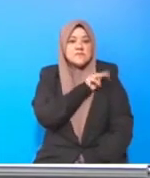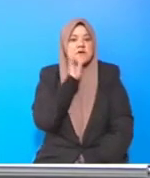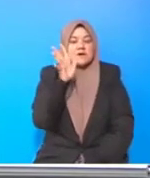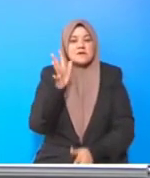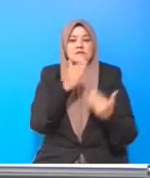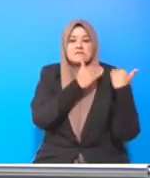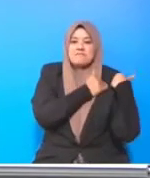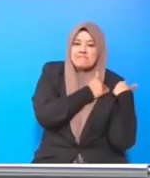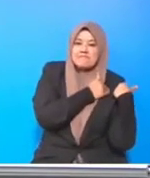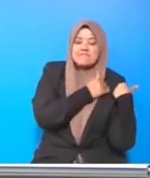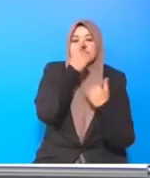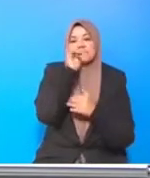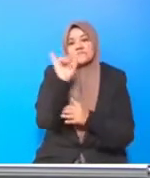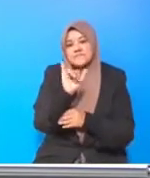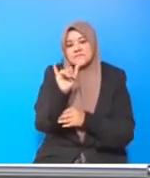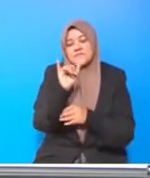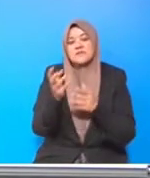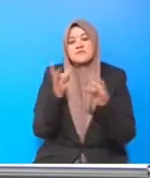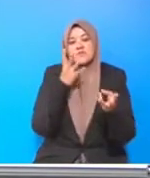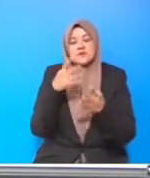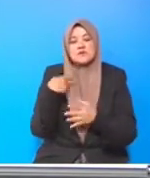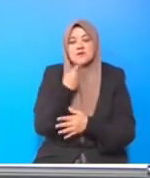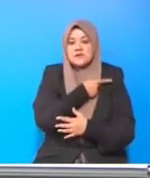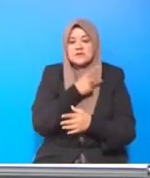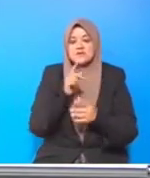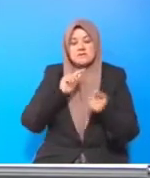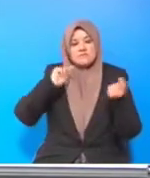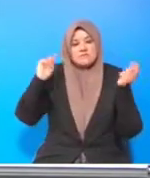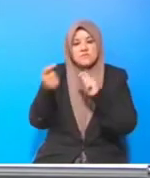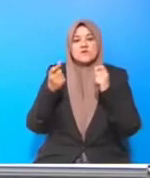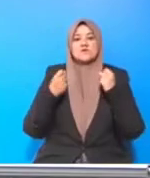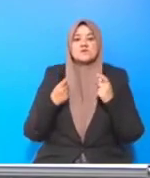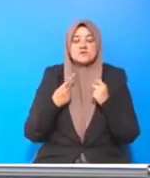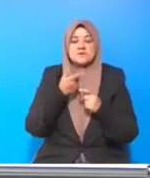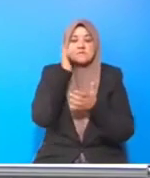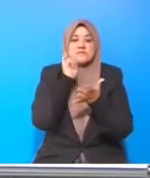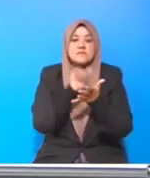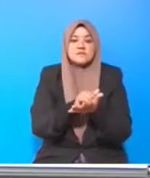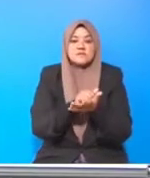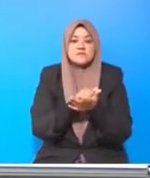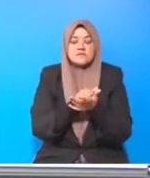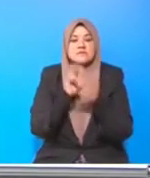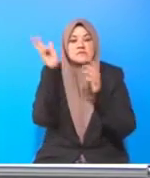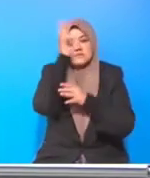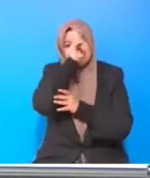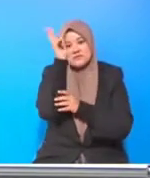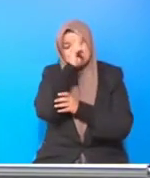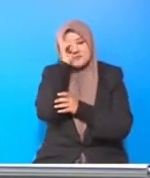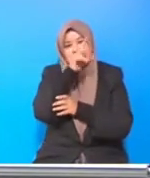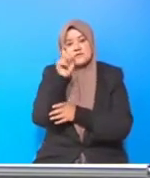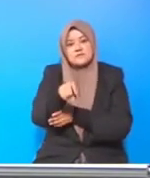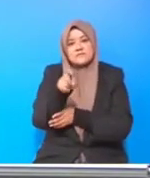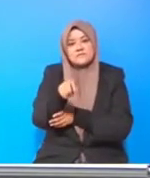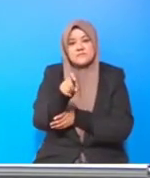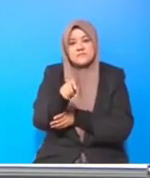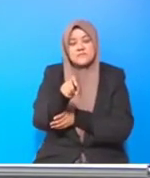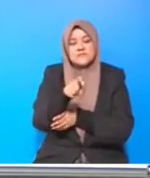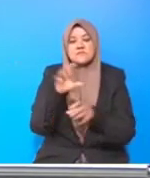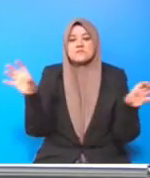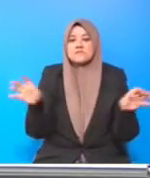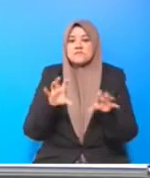ini akan dipertanggungjawabkan juga walaupun kita menswastakan sebagai jadi Oleh karena itu mana kerajaan mesti